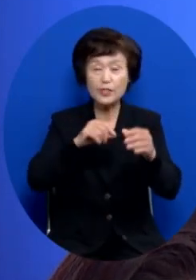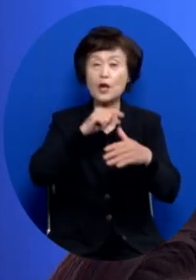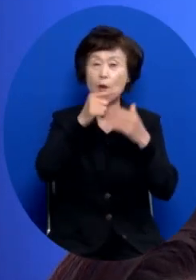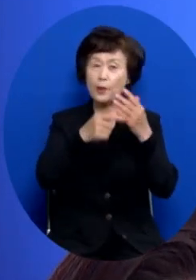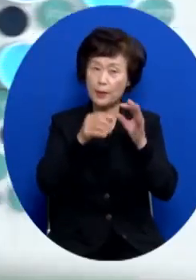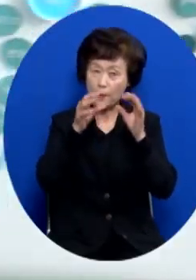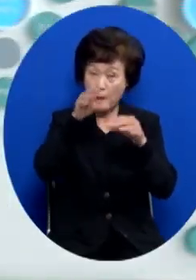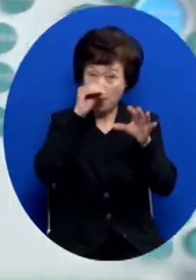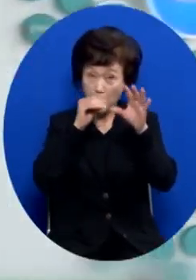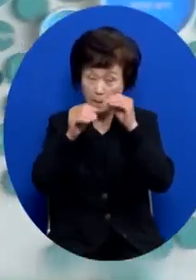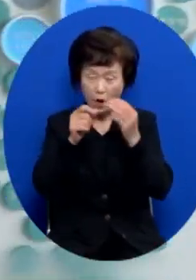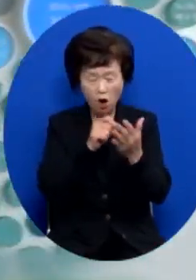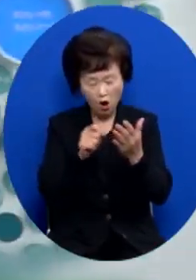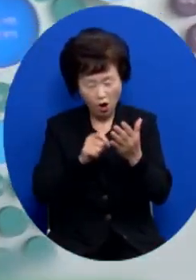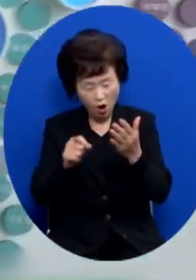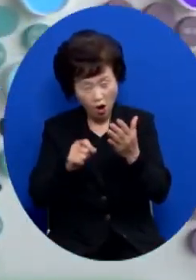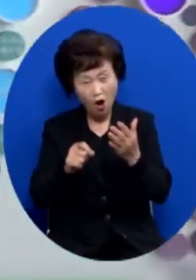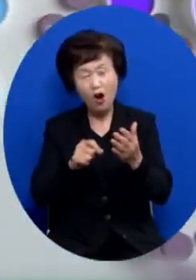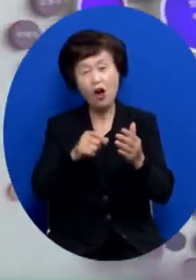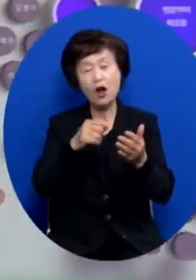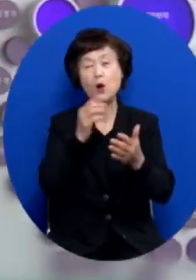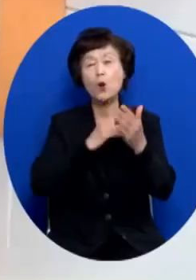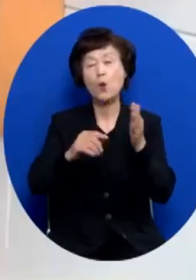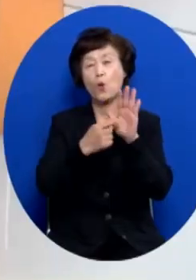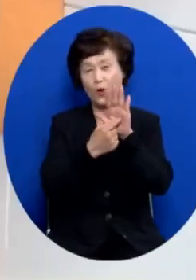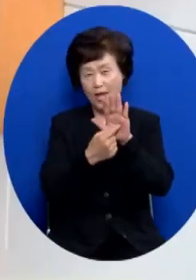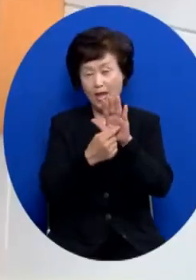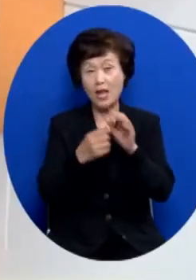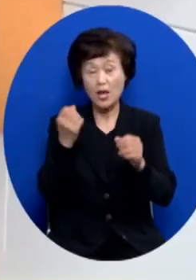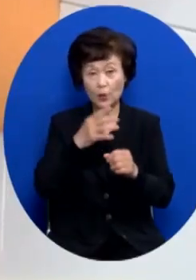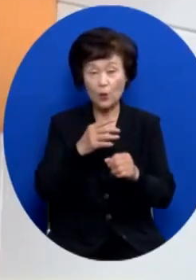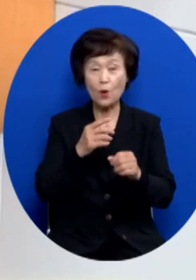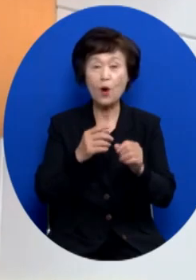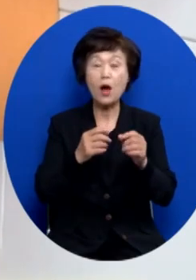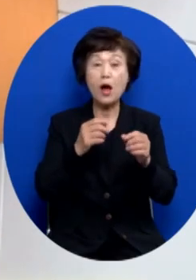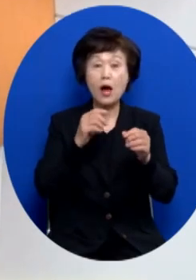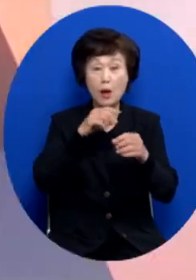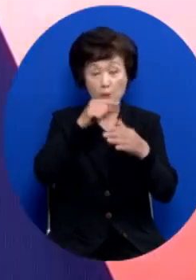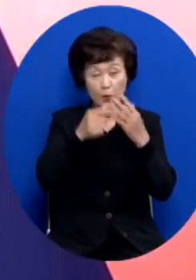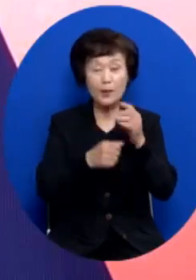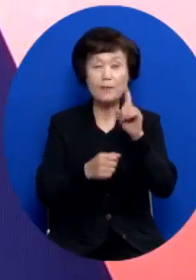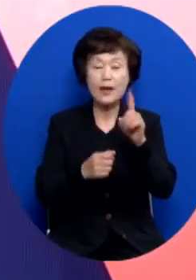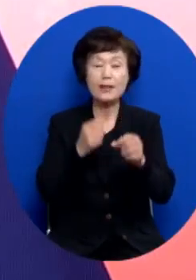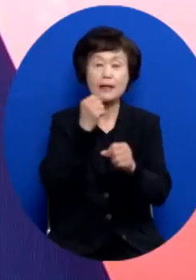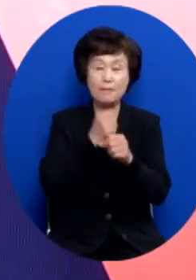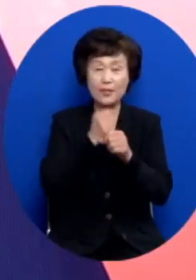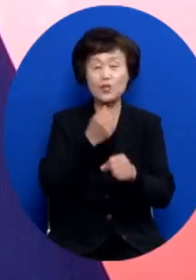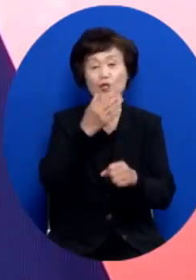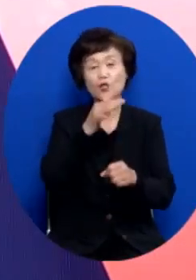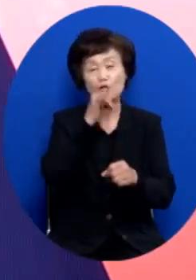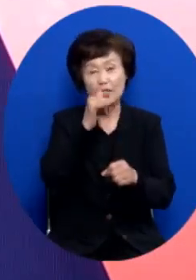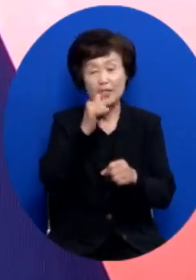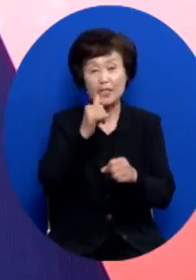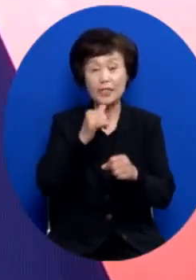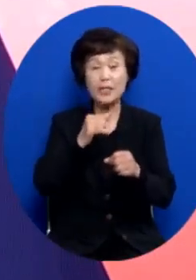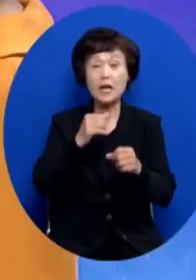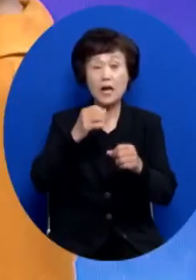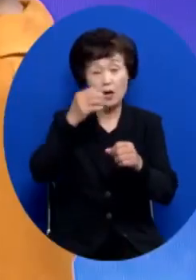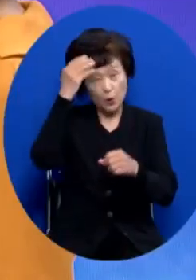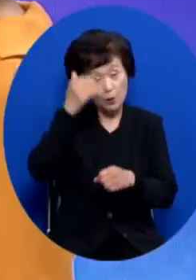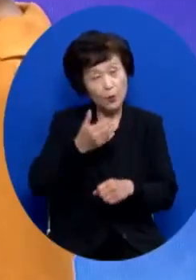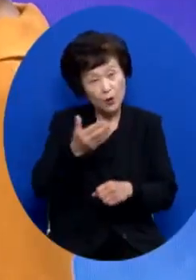애정을 보였습니다. 이어 프로그램 한편 제작을 후원하는 복음의 틀이 후원에 나선 최영애 성도가 감회를 전하기도